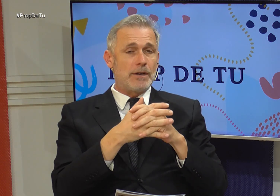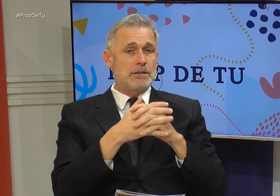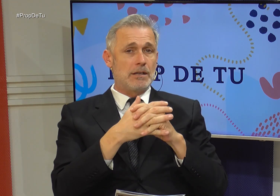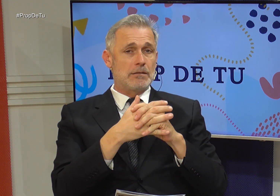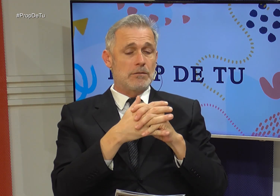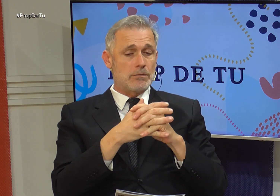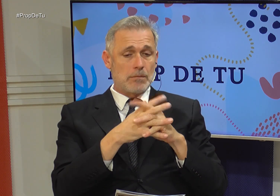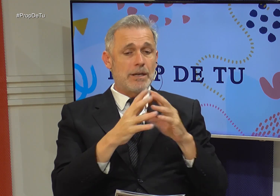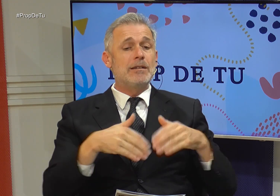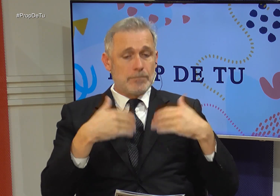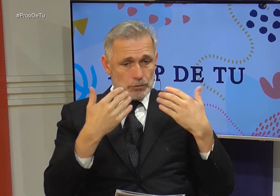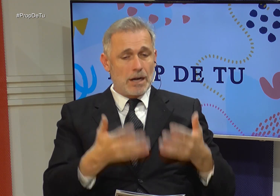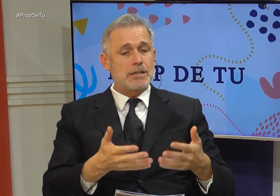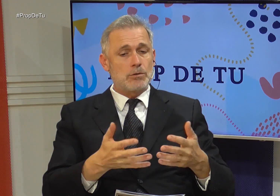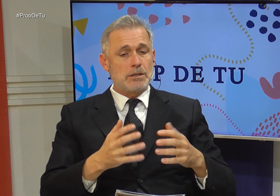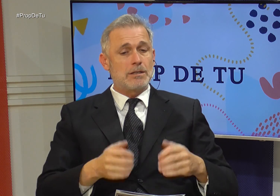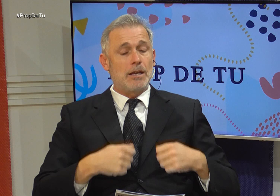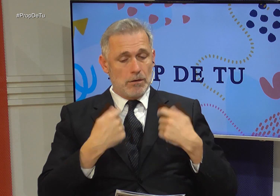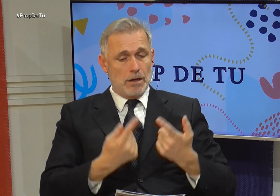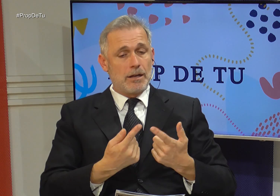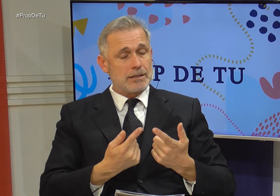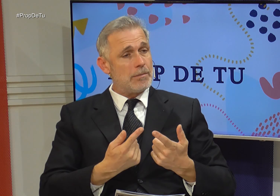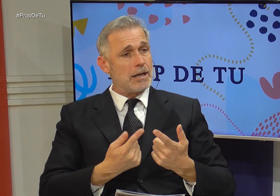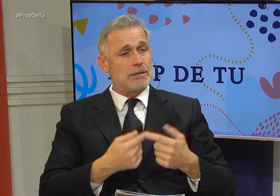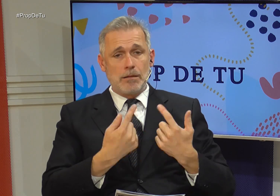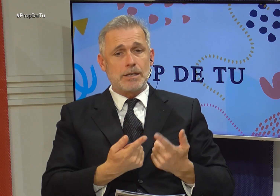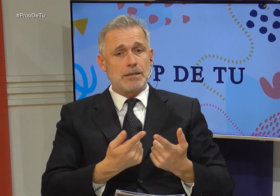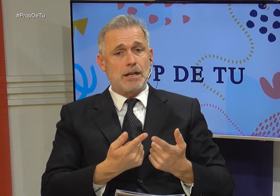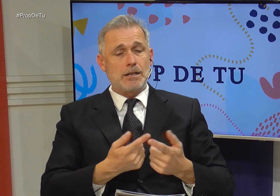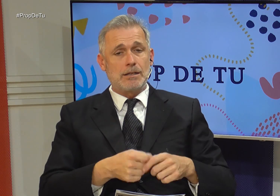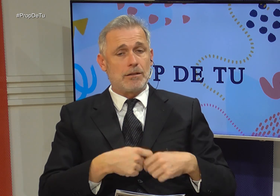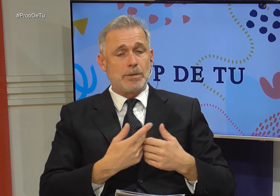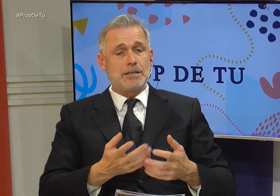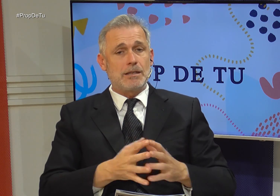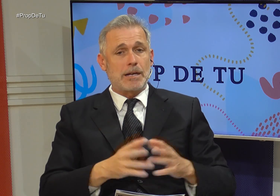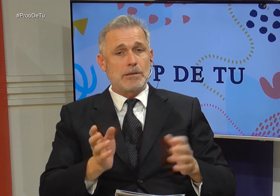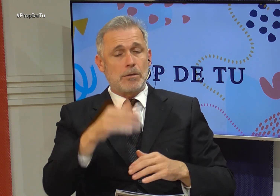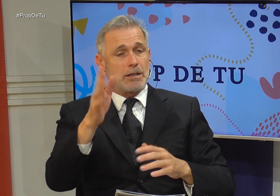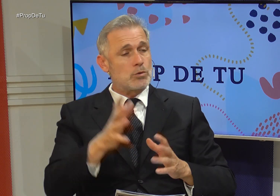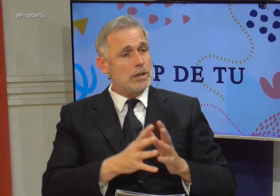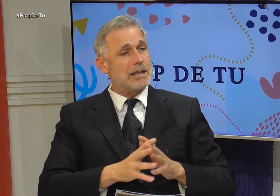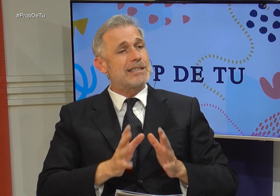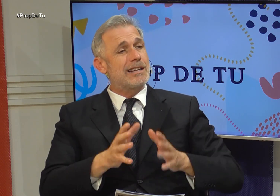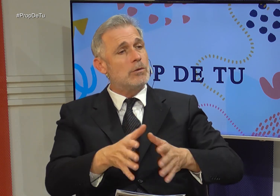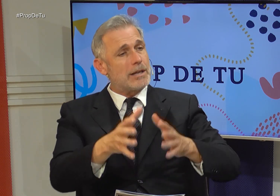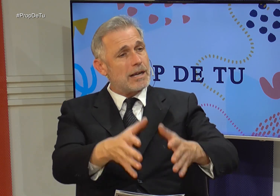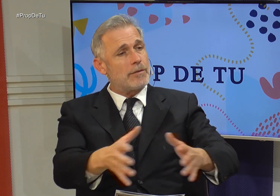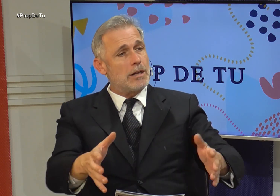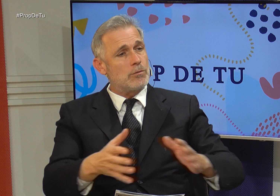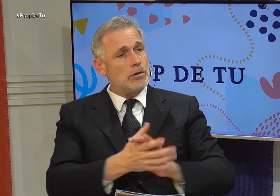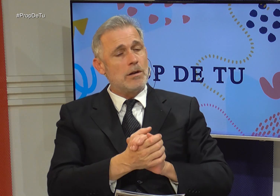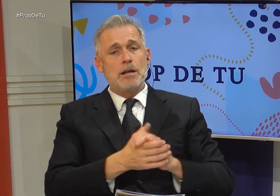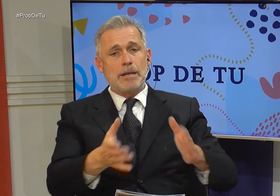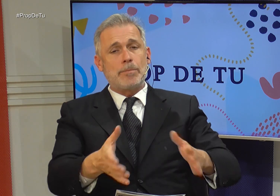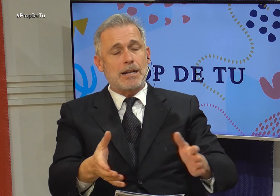dona molt de fàstic, no? Sempre donar aquestes notícies de el que està manant, el president de la Generalitat, el president del Parlament Autonòmic d'Astúries, és el que diu que hi ha que fer